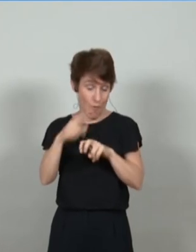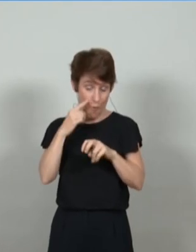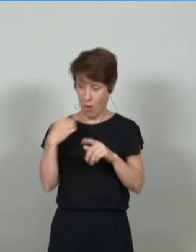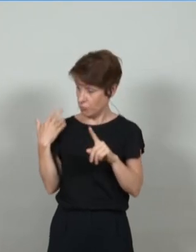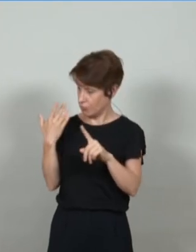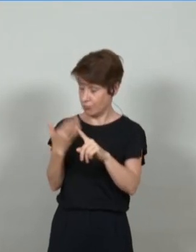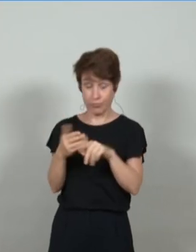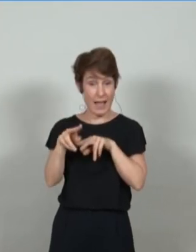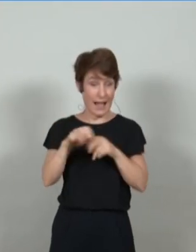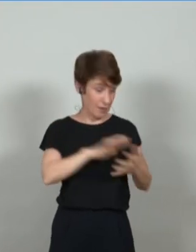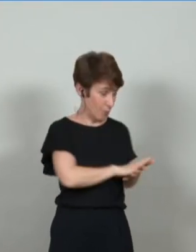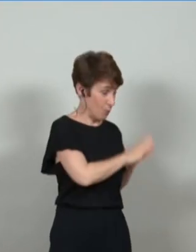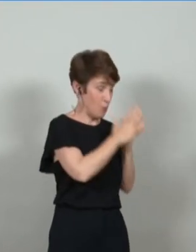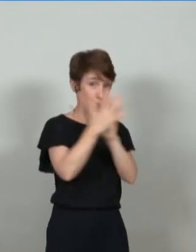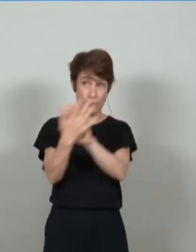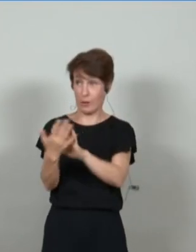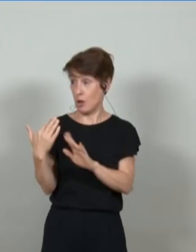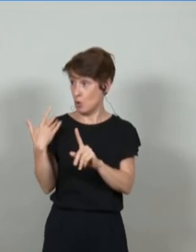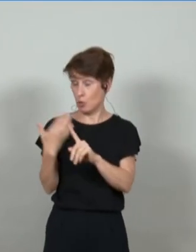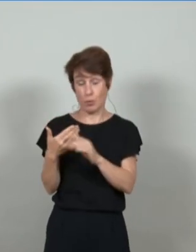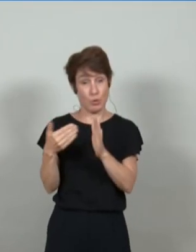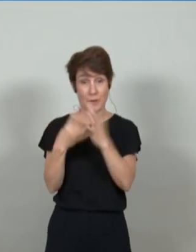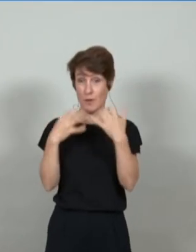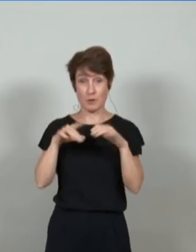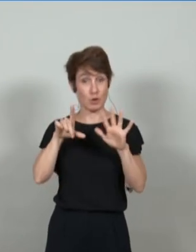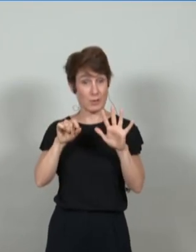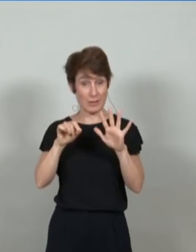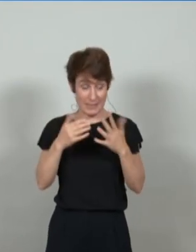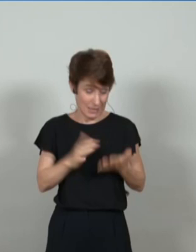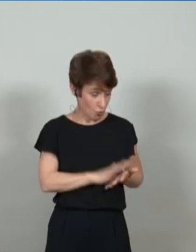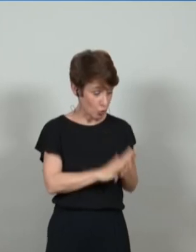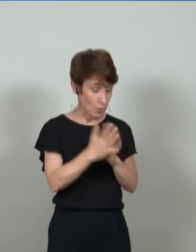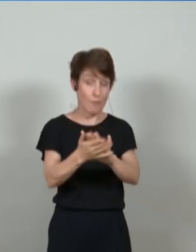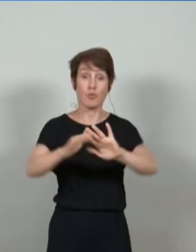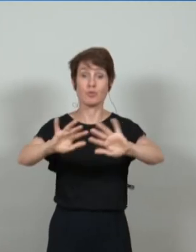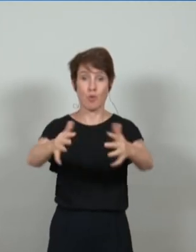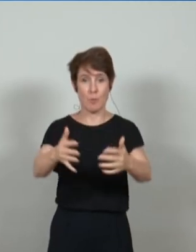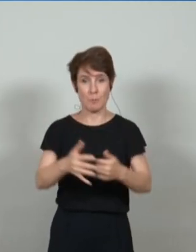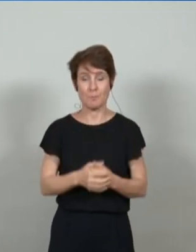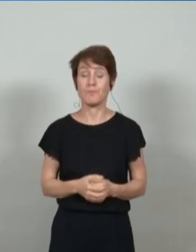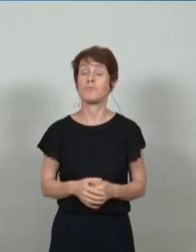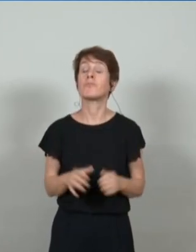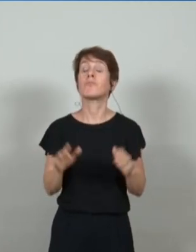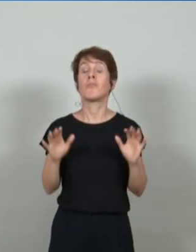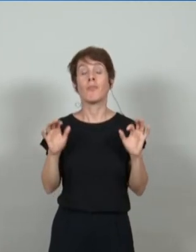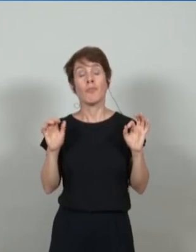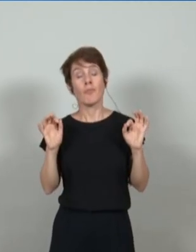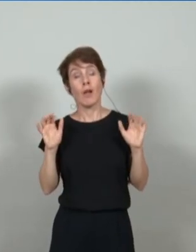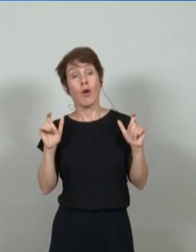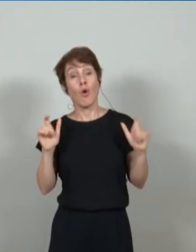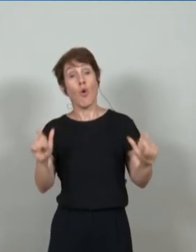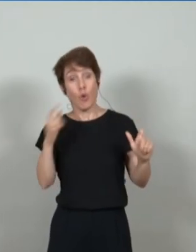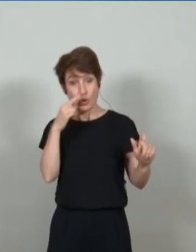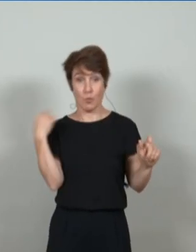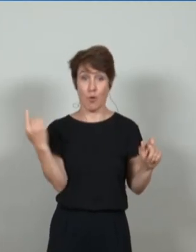60 depuis 1970 et de comment elle évolue aujourd'hui parce qu'évidemment et heureusement pour nous tous d'ailleurs et pour les plus